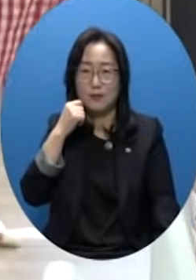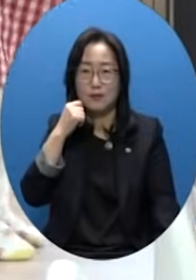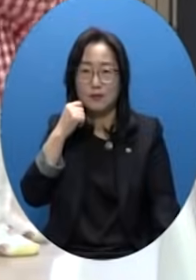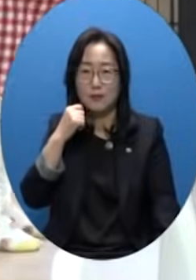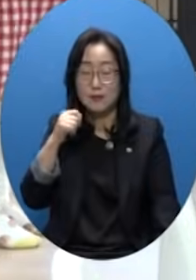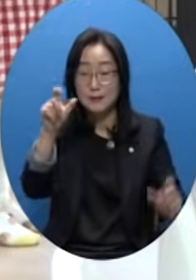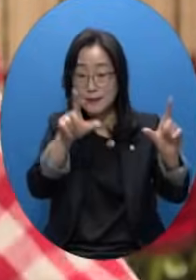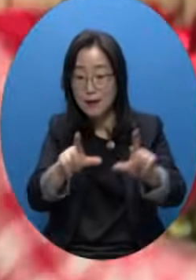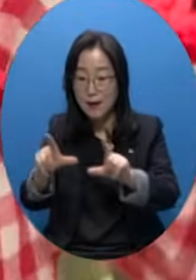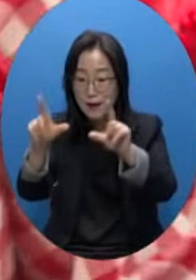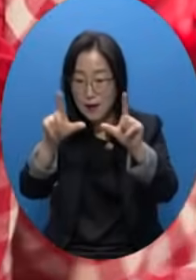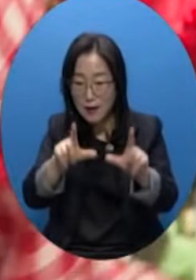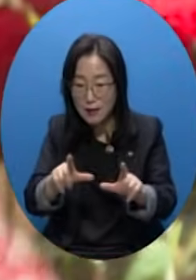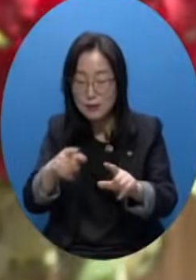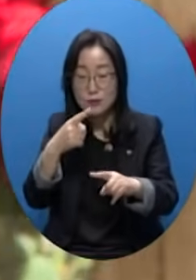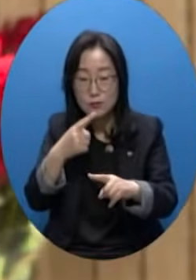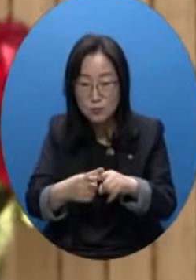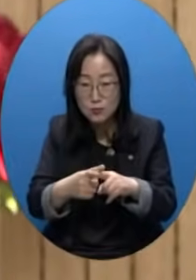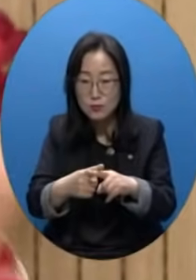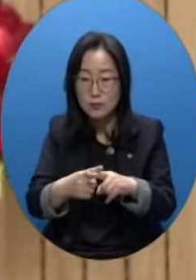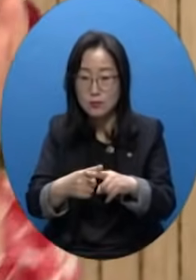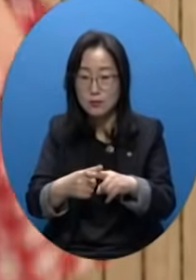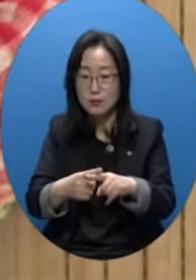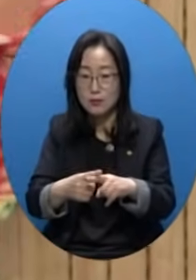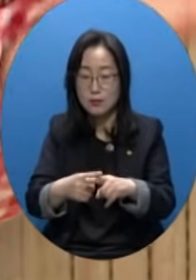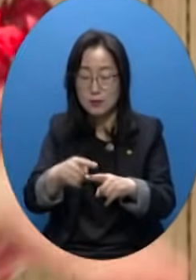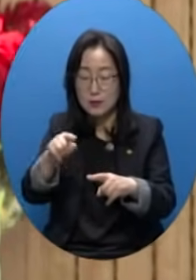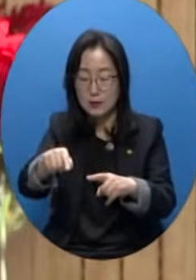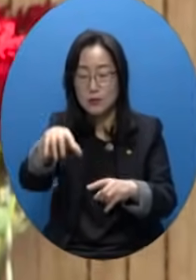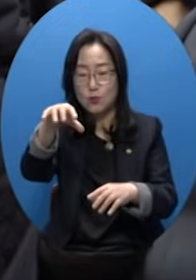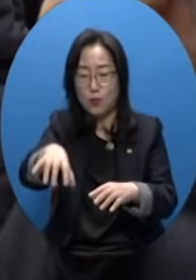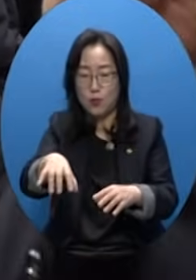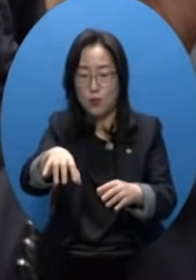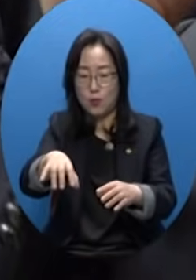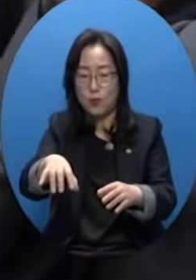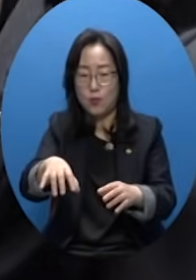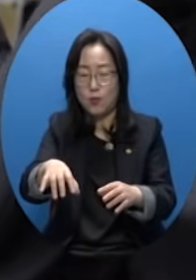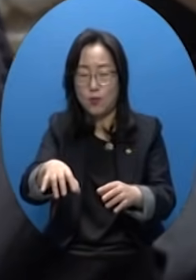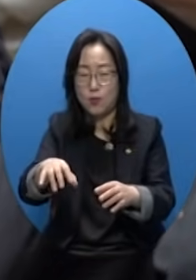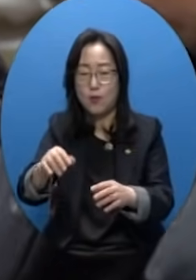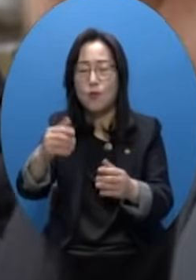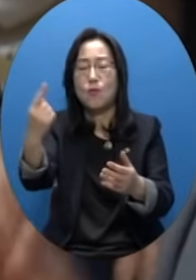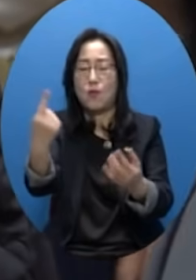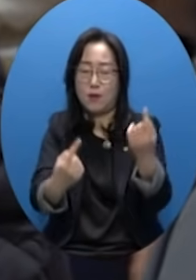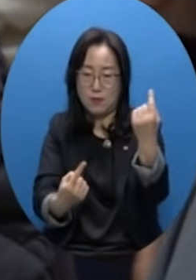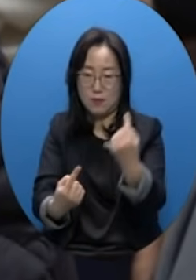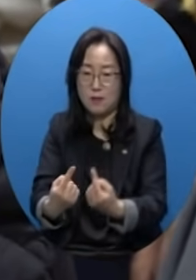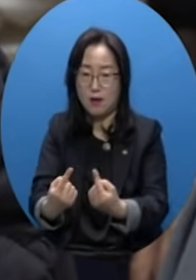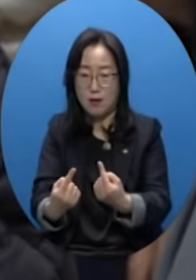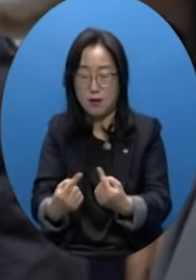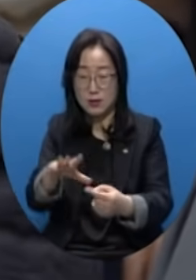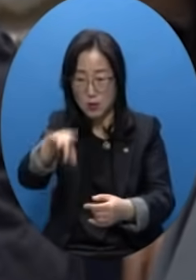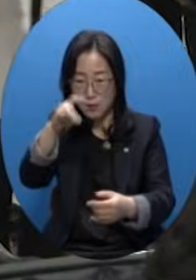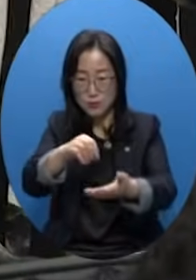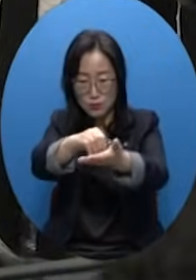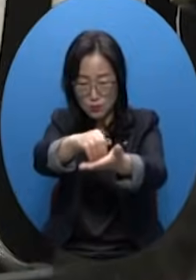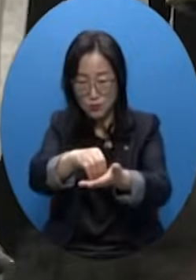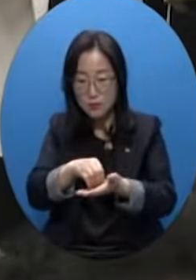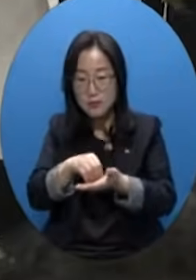살다가 기고 3 보내져 왔습니다 이것을 다른 애들이 거칠고